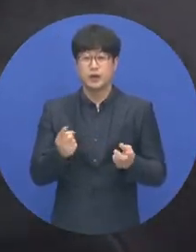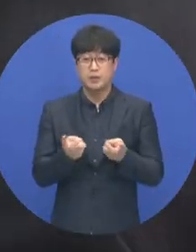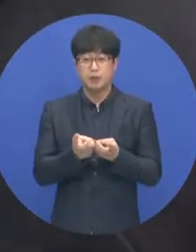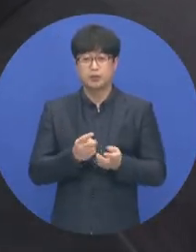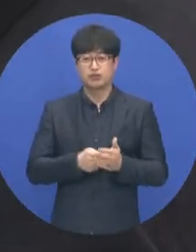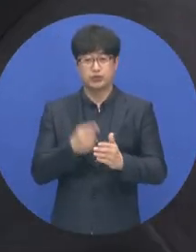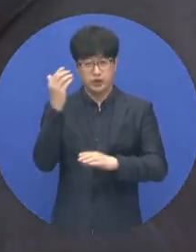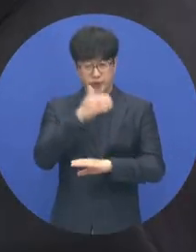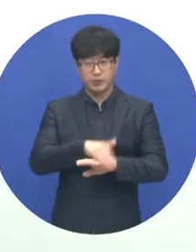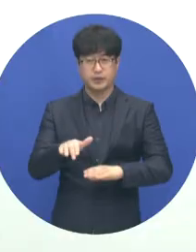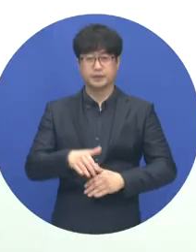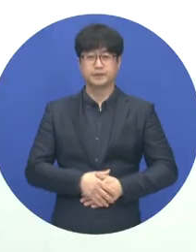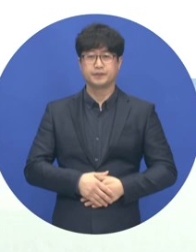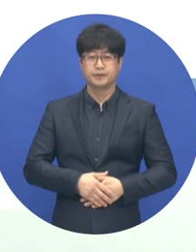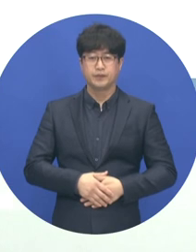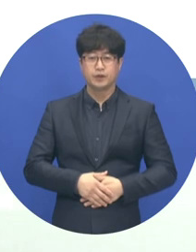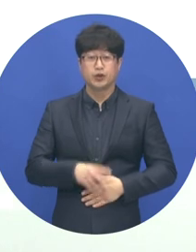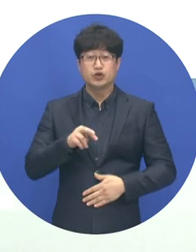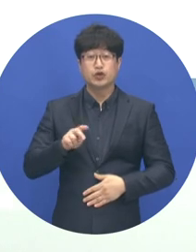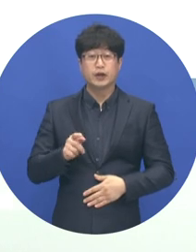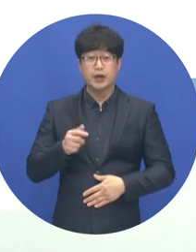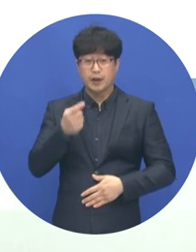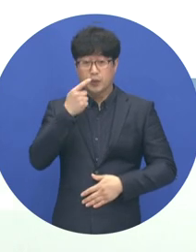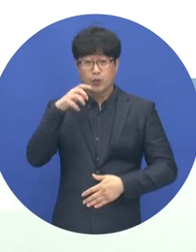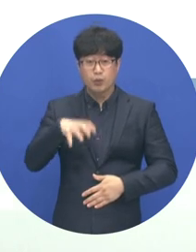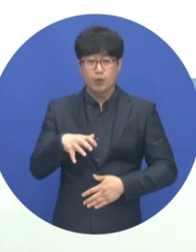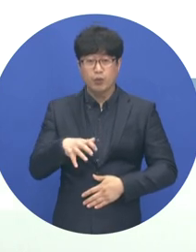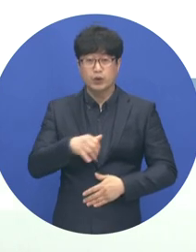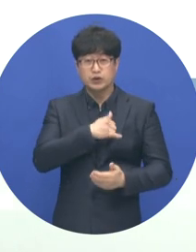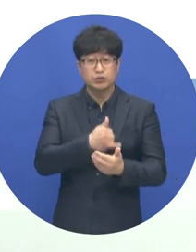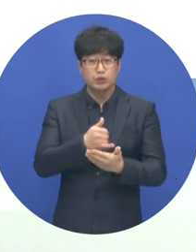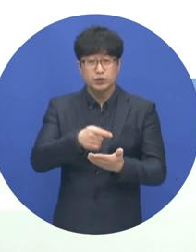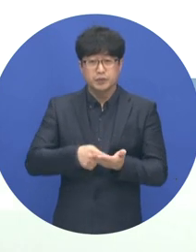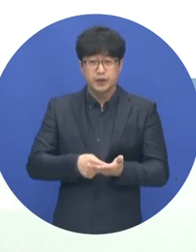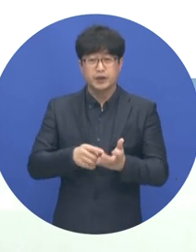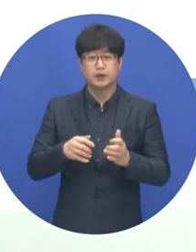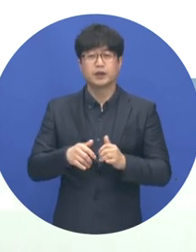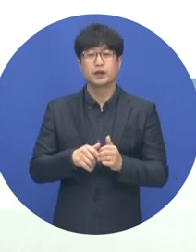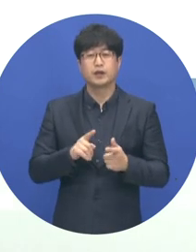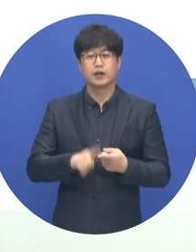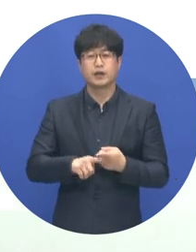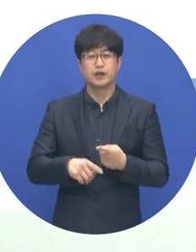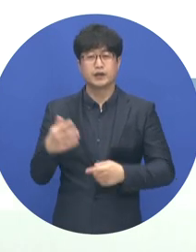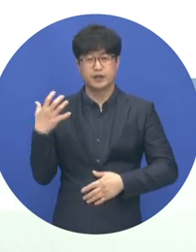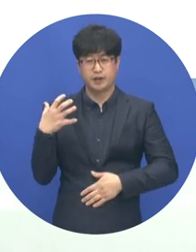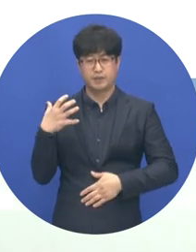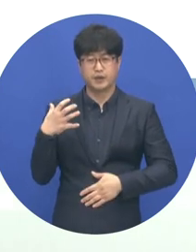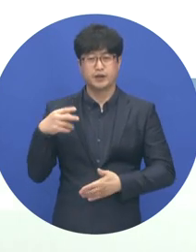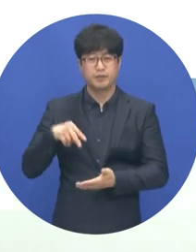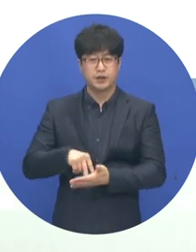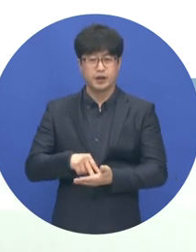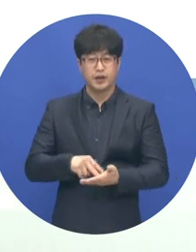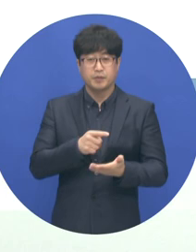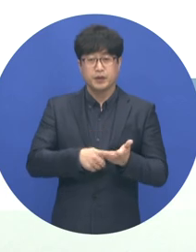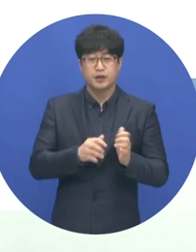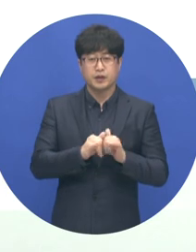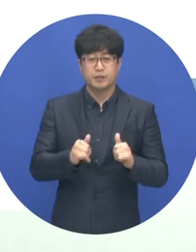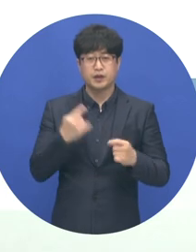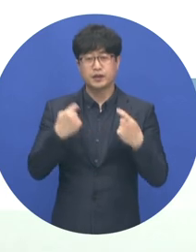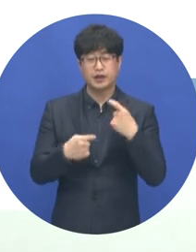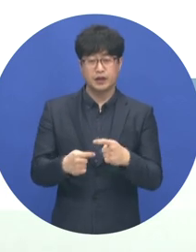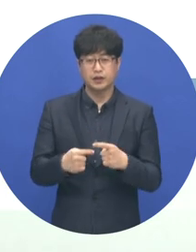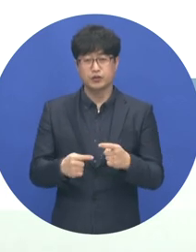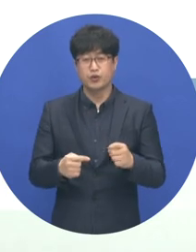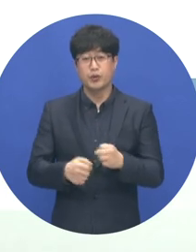추진할 방침입니다. 선감학원 아동인권 침해 사건에 대해 책임 있는 자세로 피해자분들의